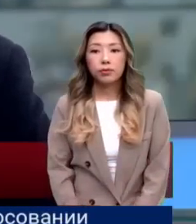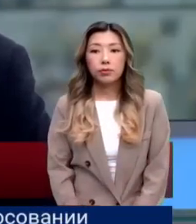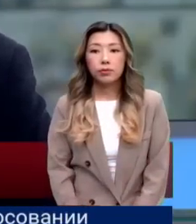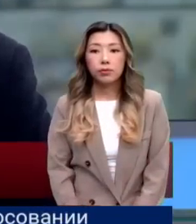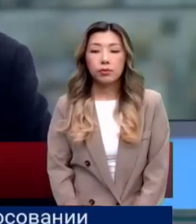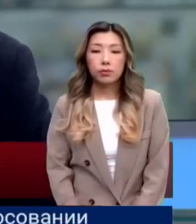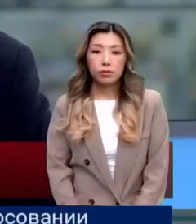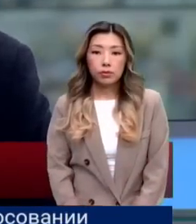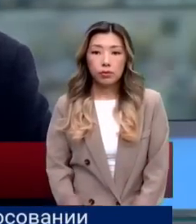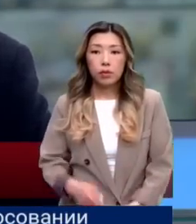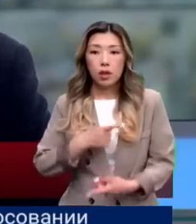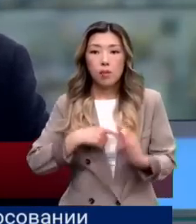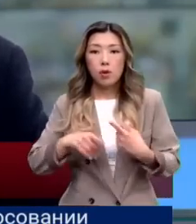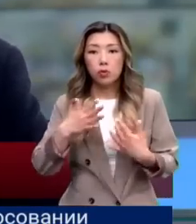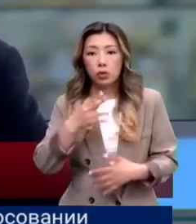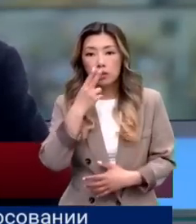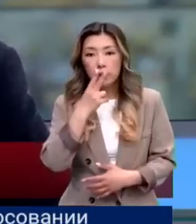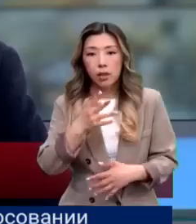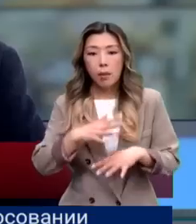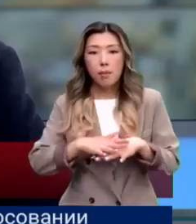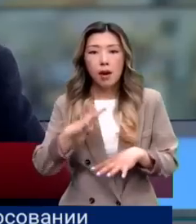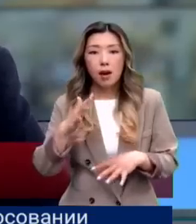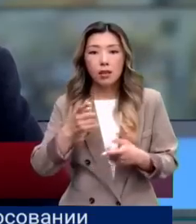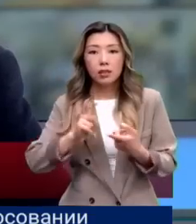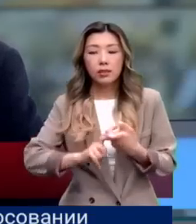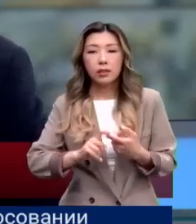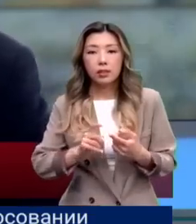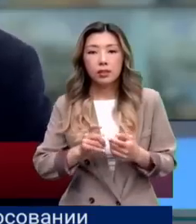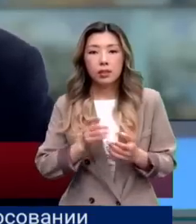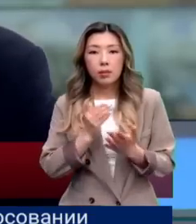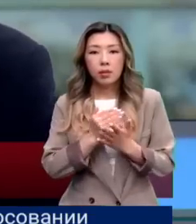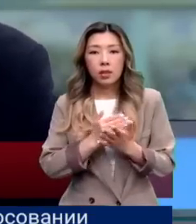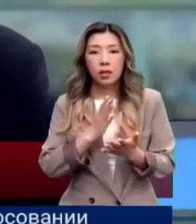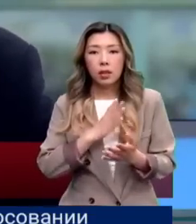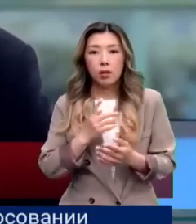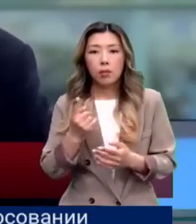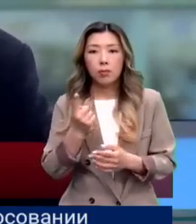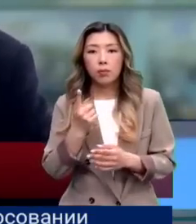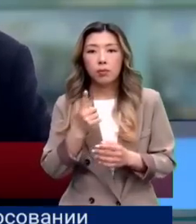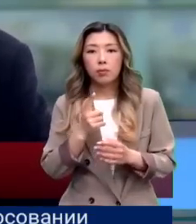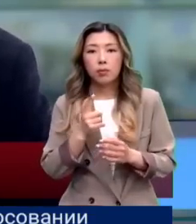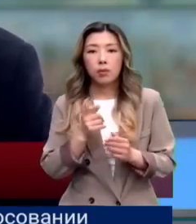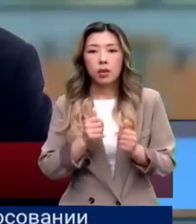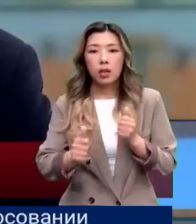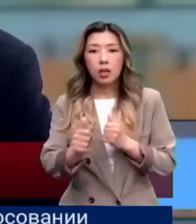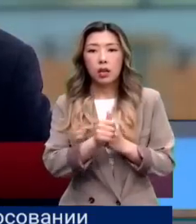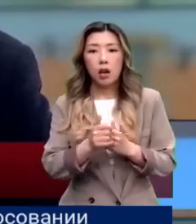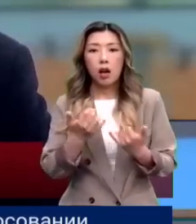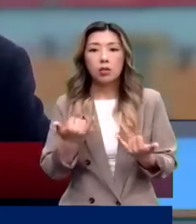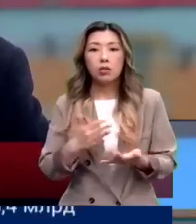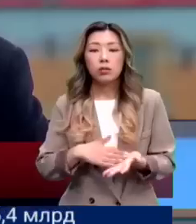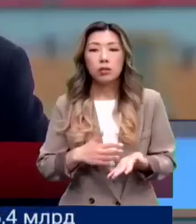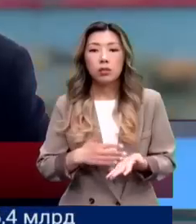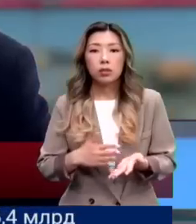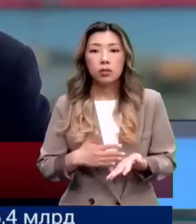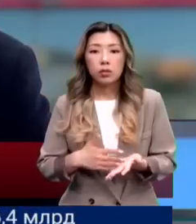как в свое время объявляли нашу банковскую систему самой передовой на постсоветском пространстве. И что мы на сегодняшний момент имеем?